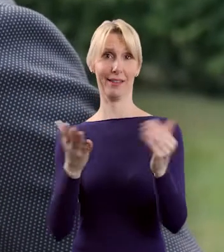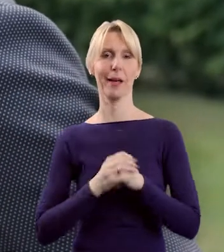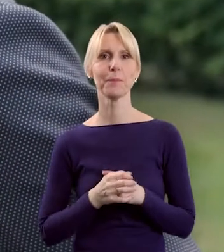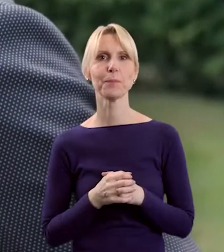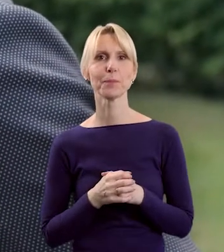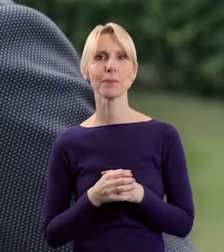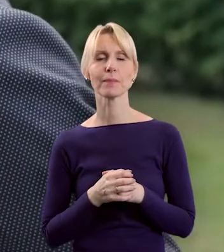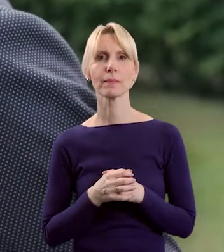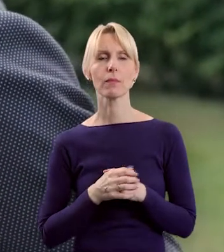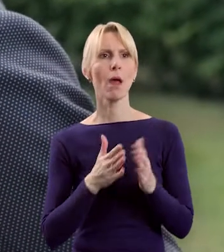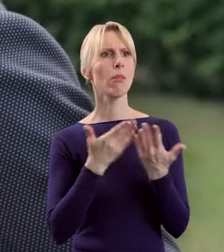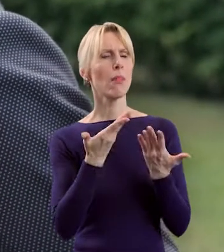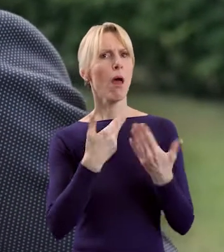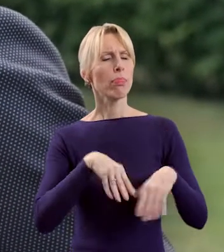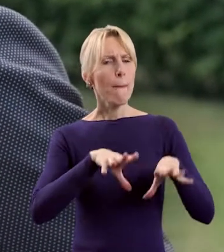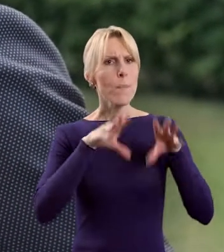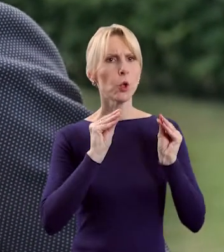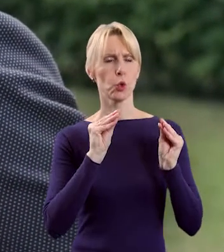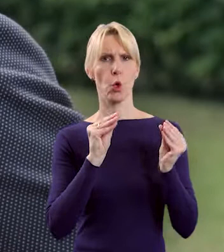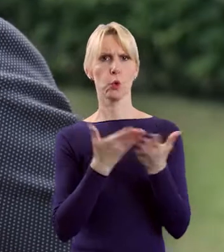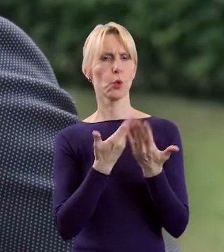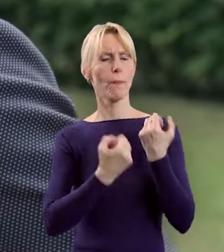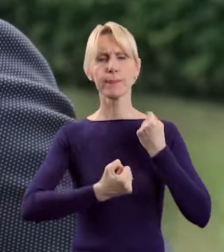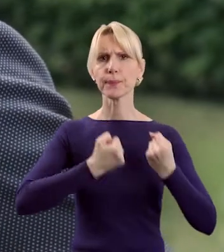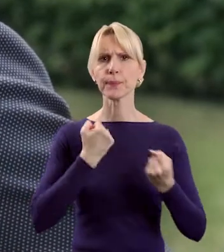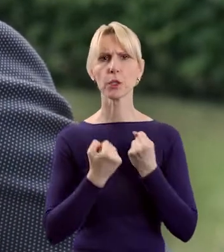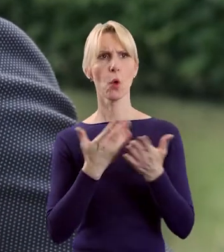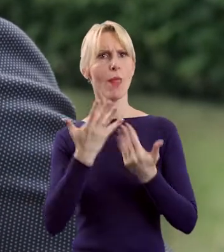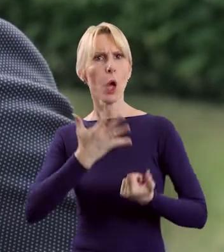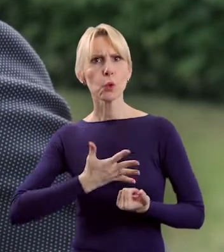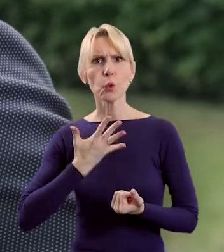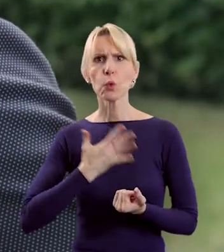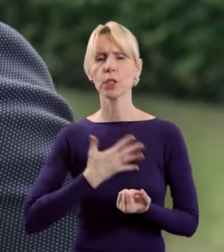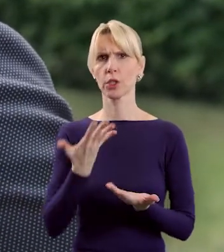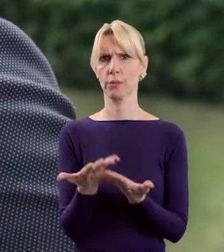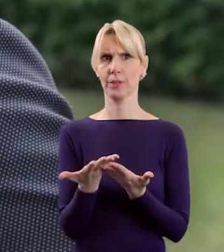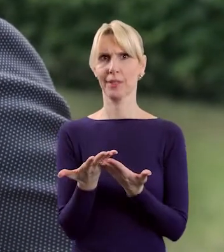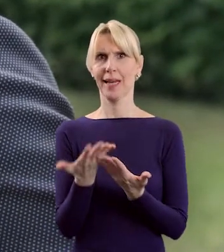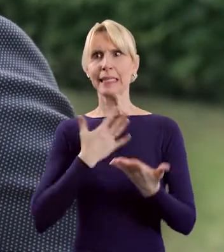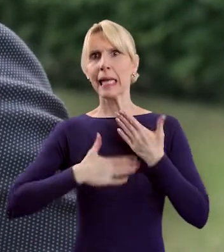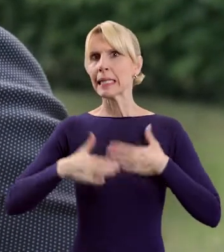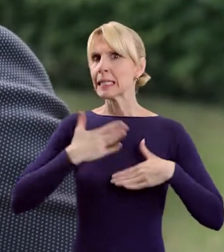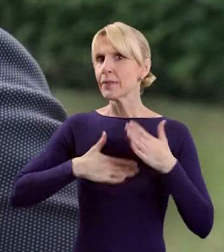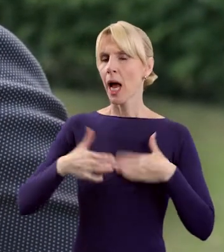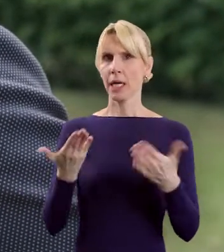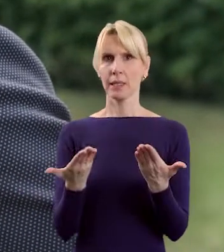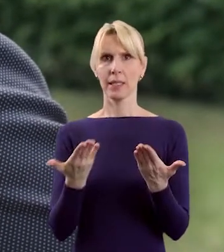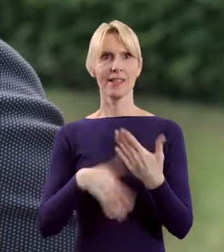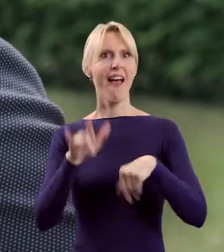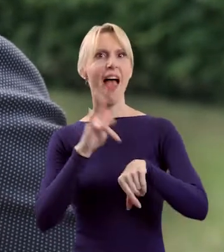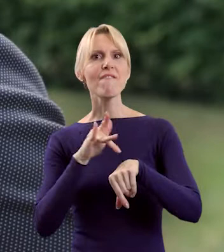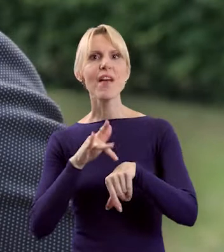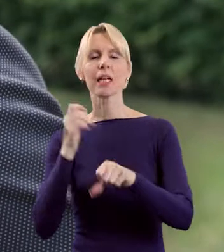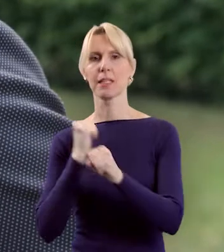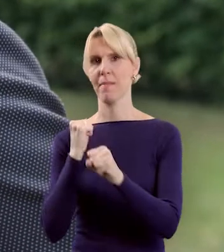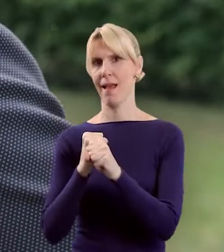naszej drogi, ponieważ sami czuliśmy, my ludzie pracujący w szkole, niezwykłą satysfakcję z efektów